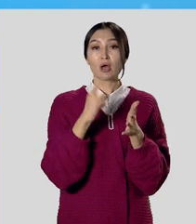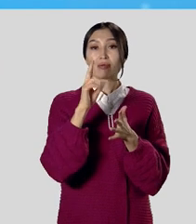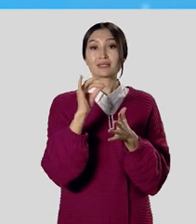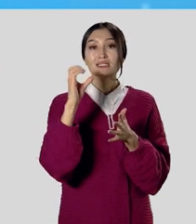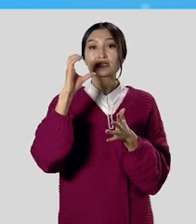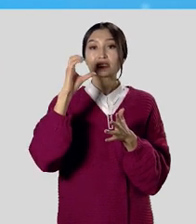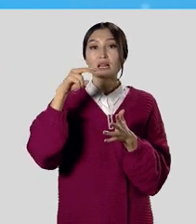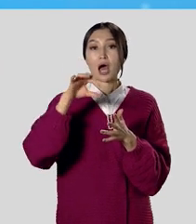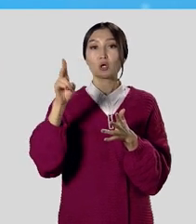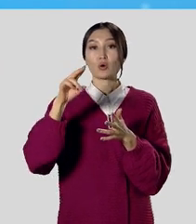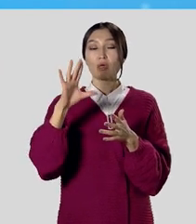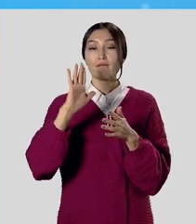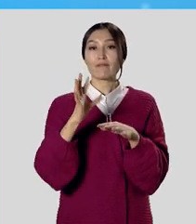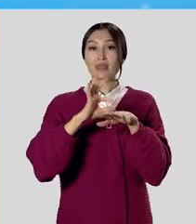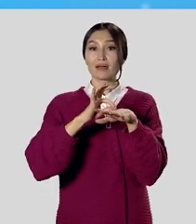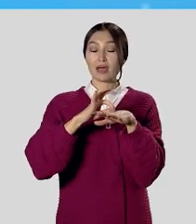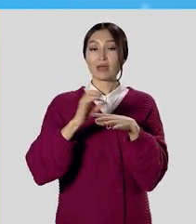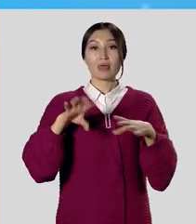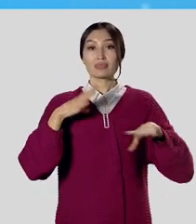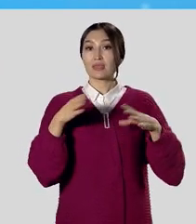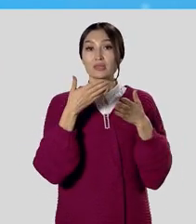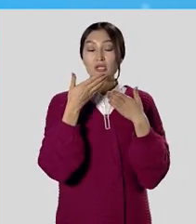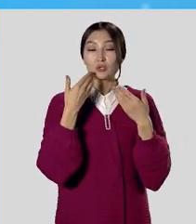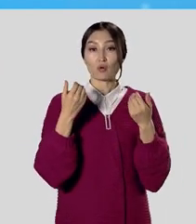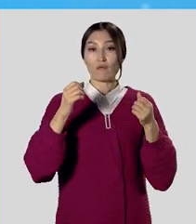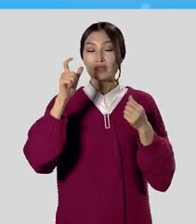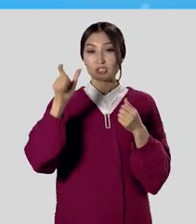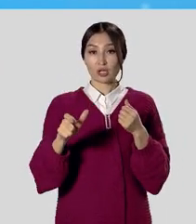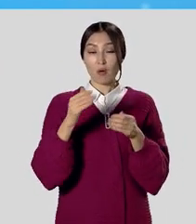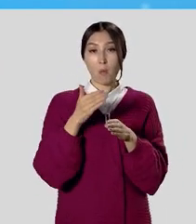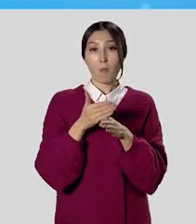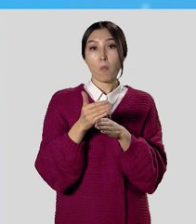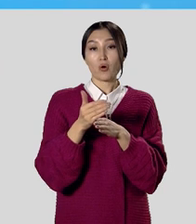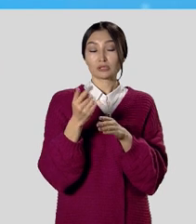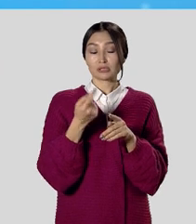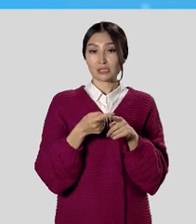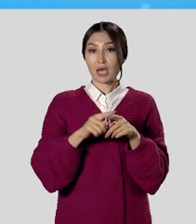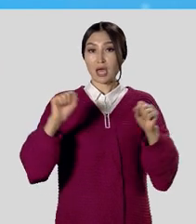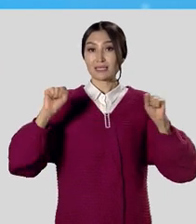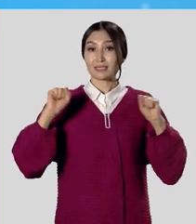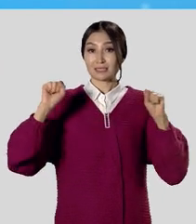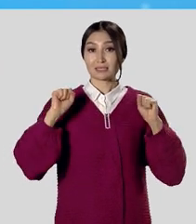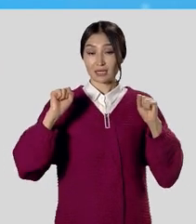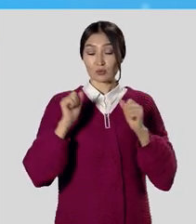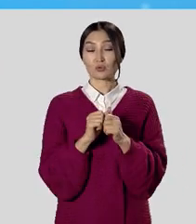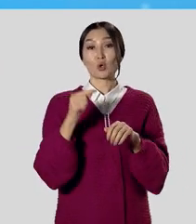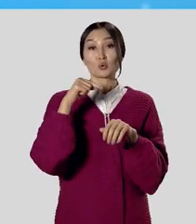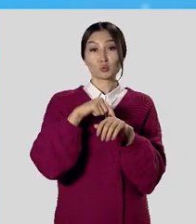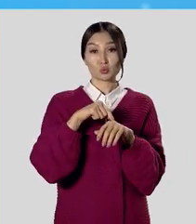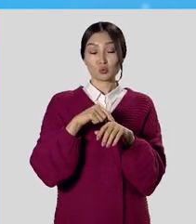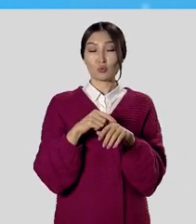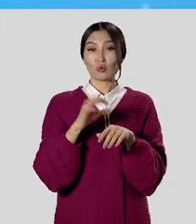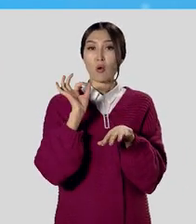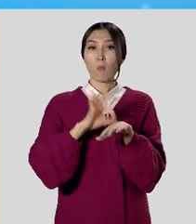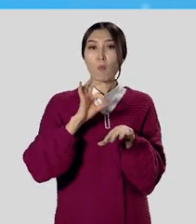тканях. Например, нетренированный человек после интенсивной физической нагрузки чувствует